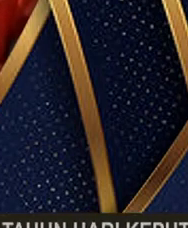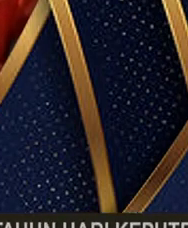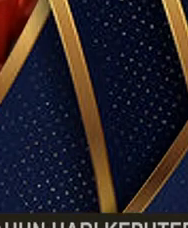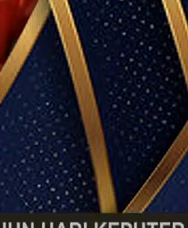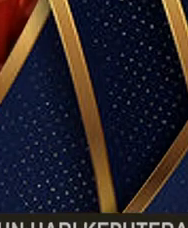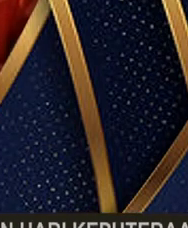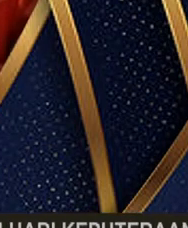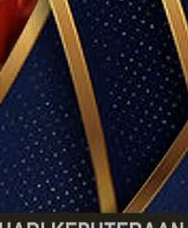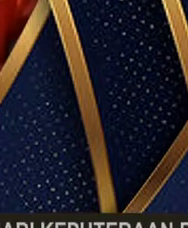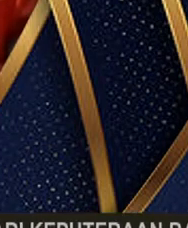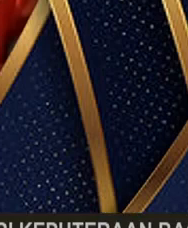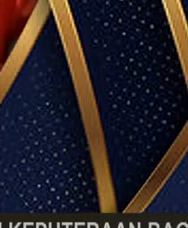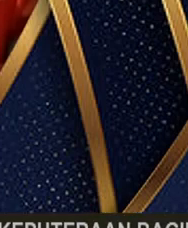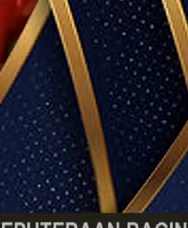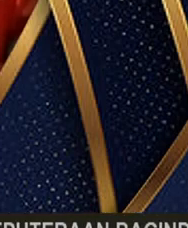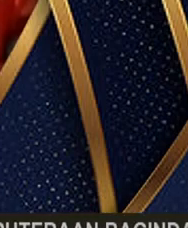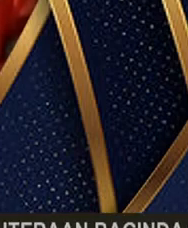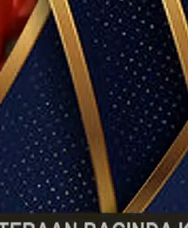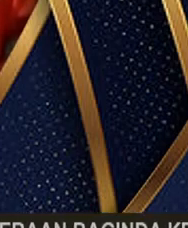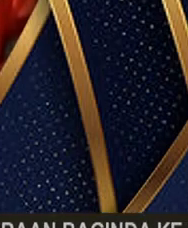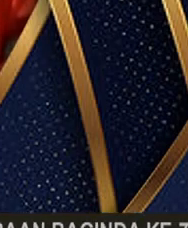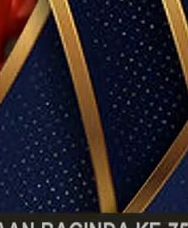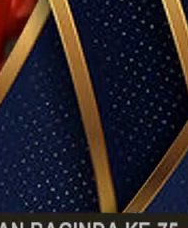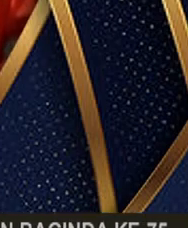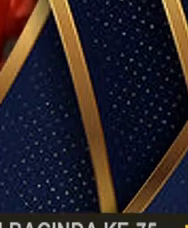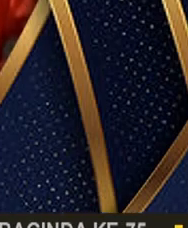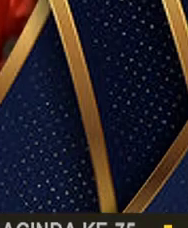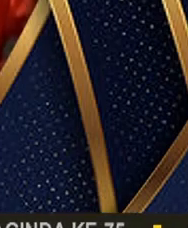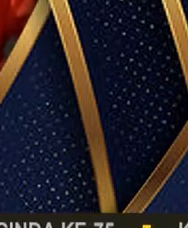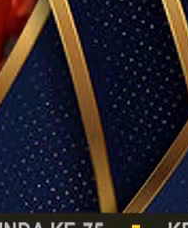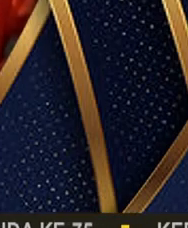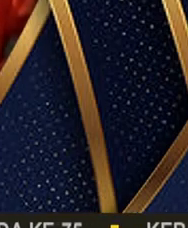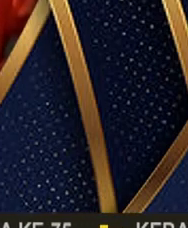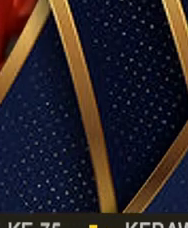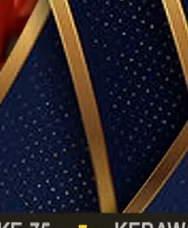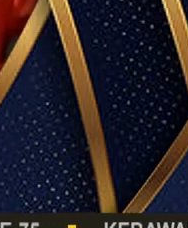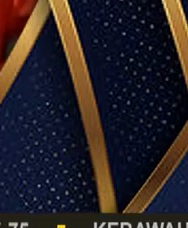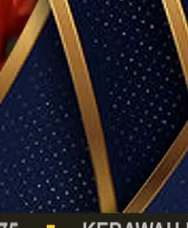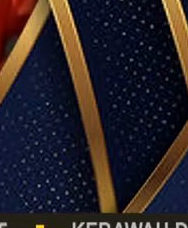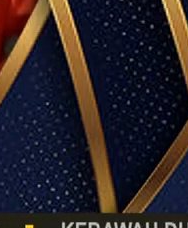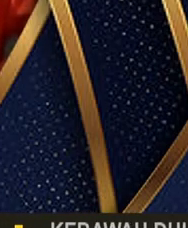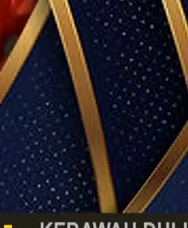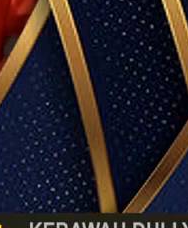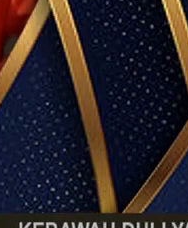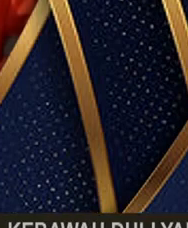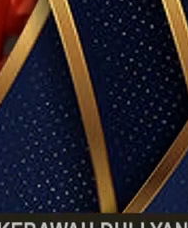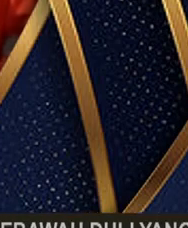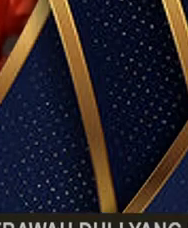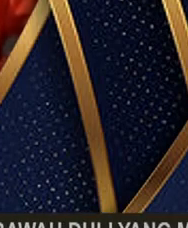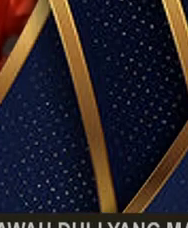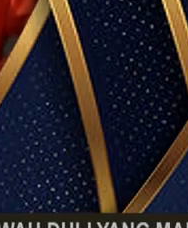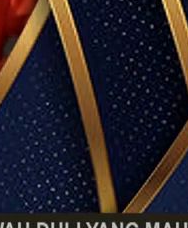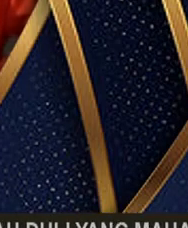mu'izzaddin waddaulah sautan dan yang di-pertuan negara Brunei Darussalam sampana sambutan hari keputeraan